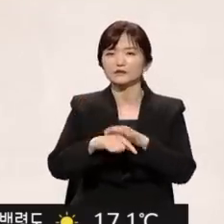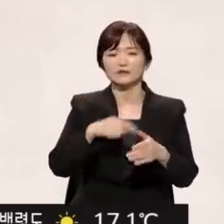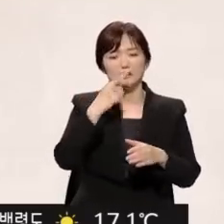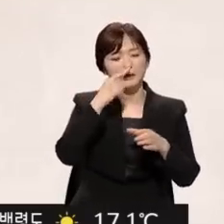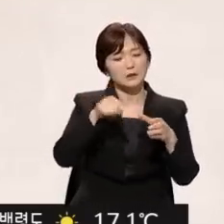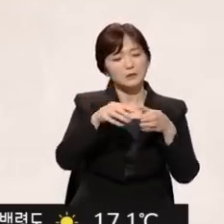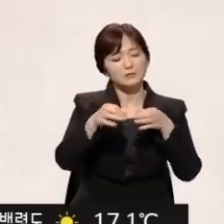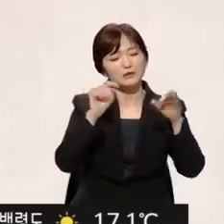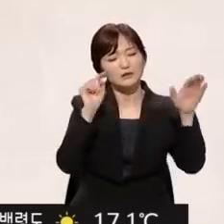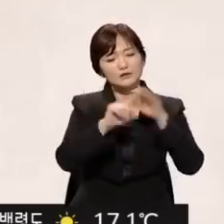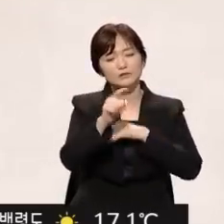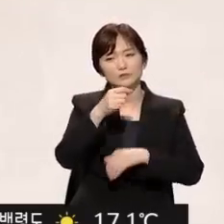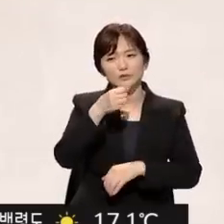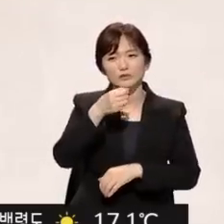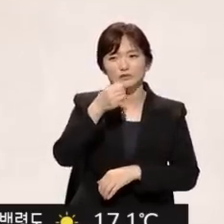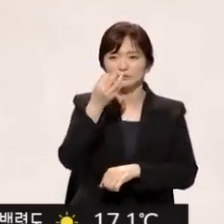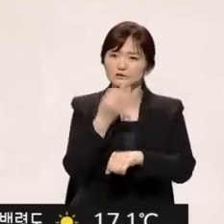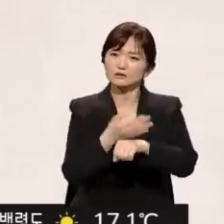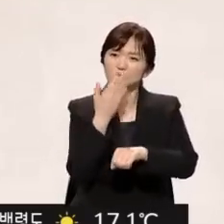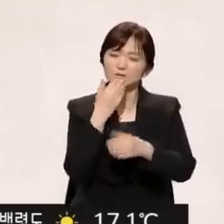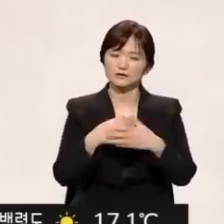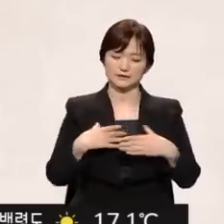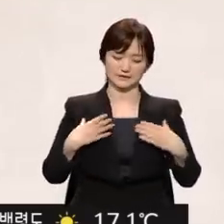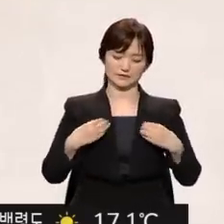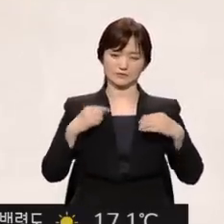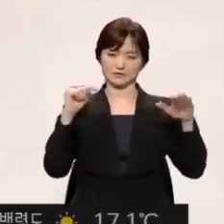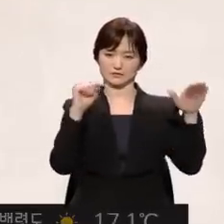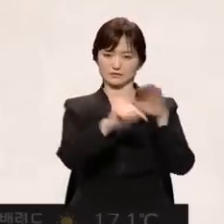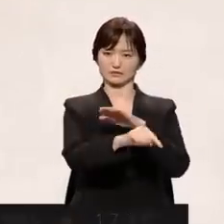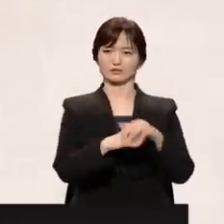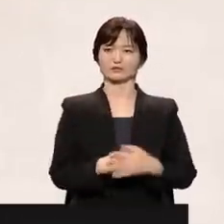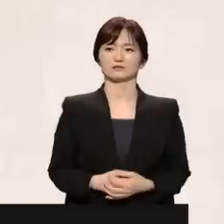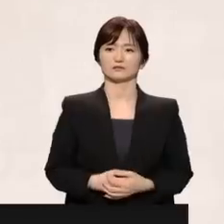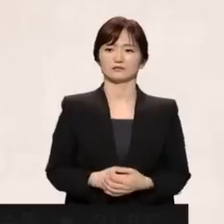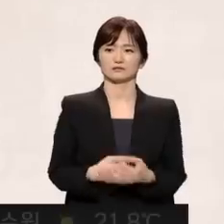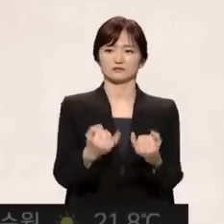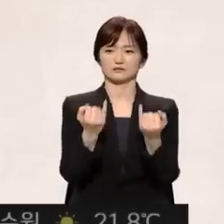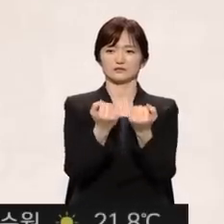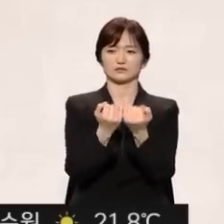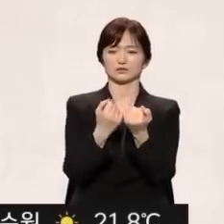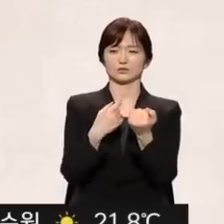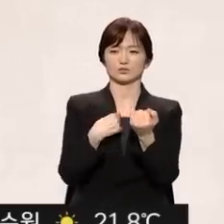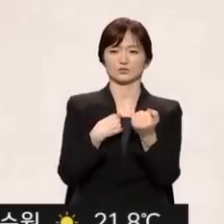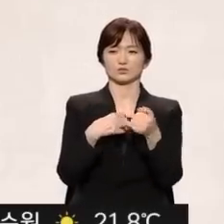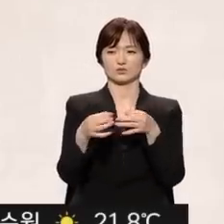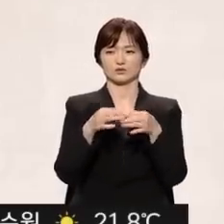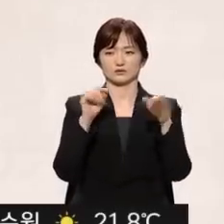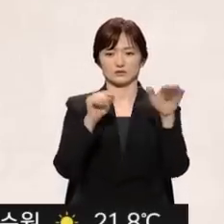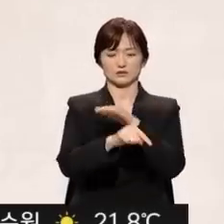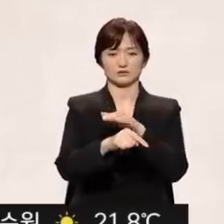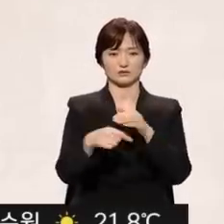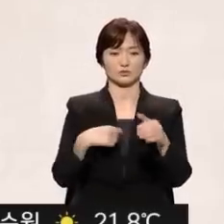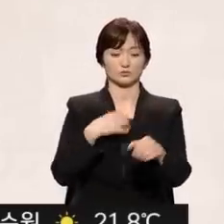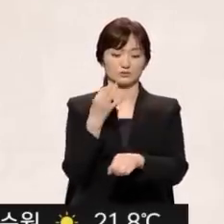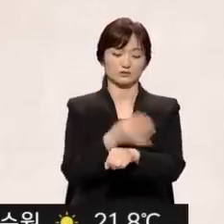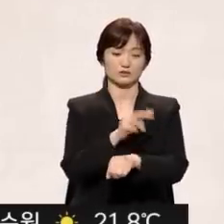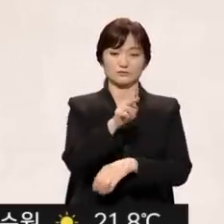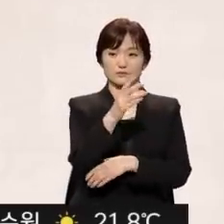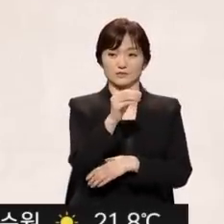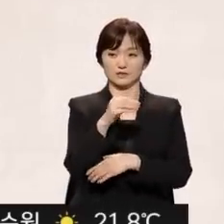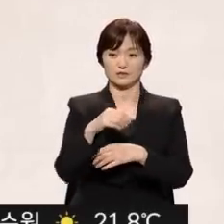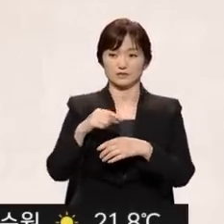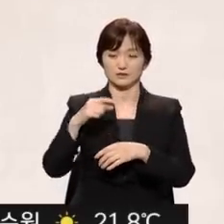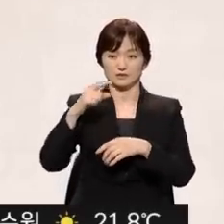날은 스파를 들렀다가 그다음에 여성복 매장에서 옷을 200만 원이 넘게 사요. 그리고 40만 원짜리 안경도 맞춥니다. 그렇게